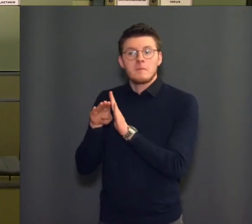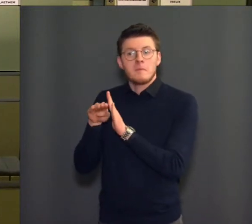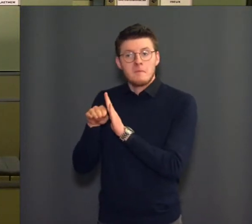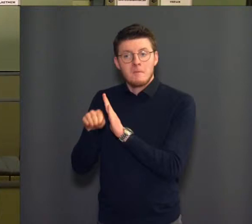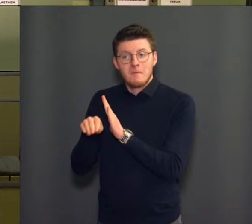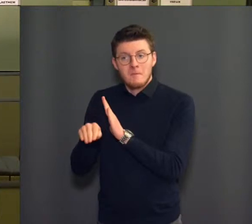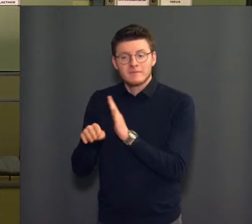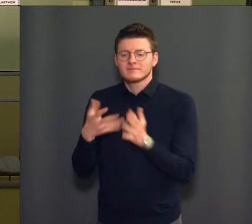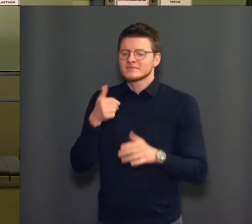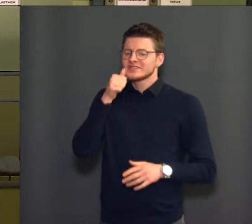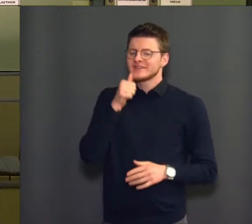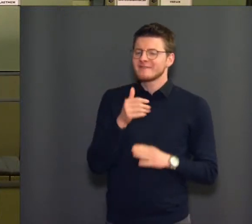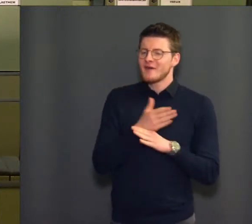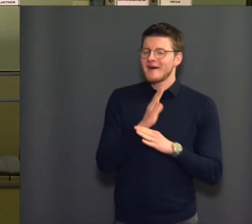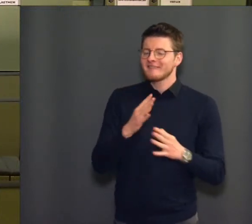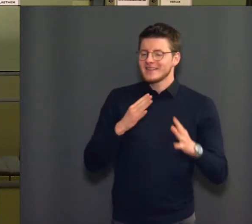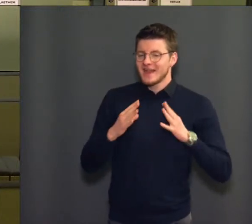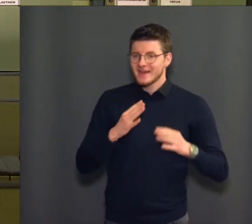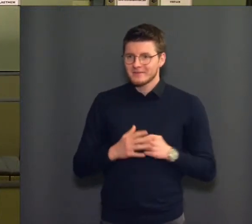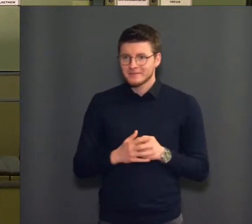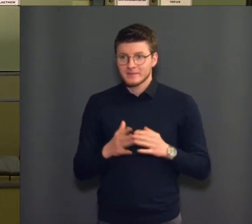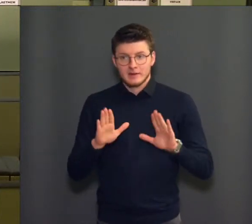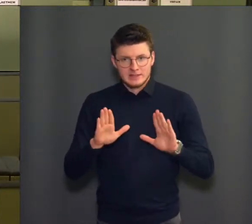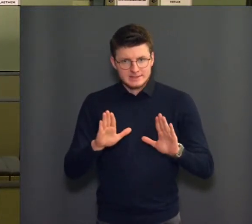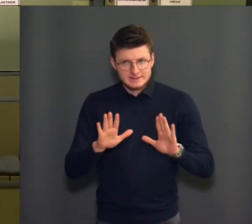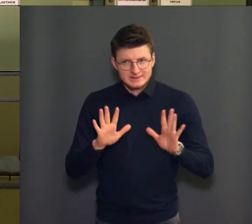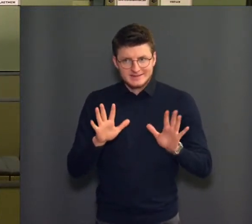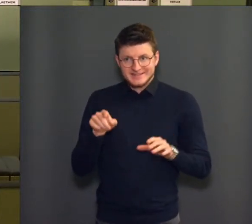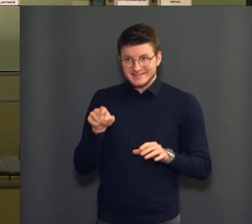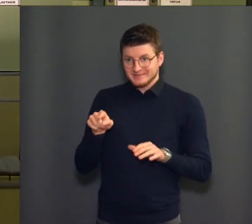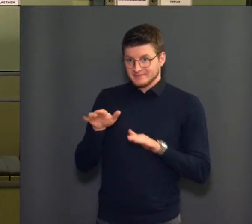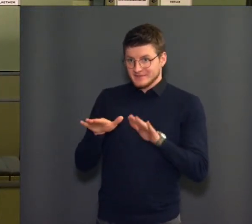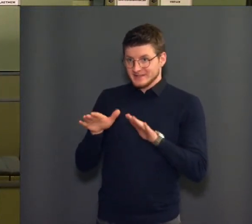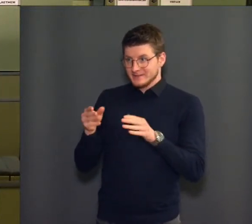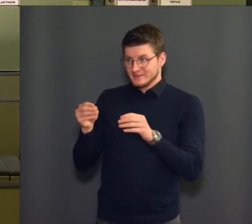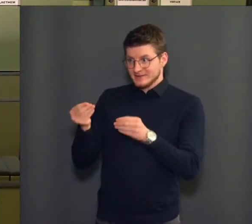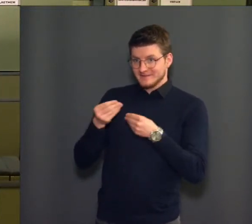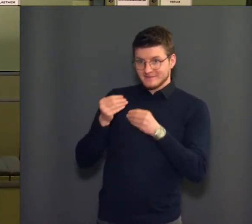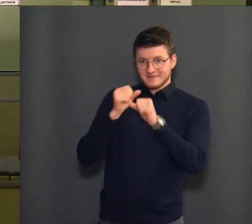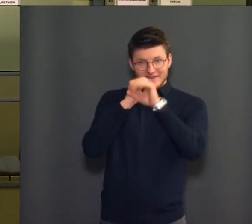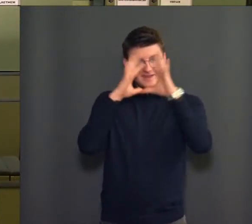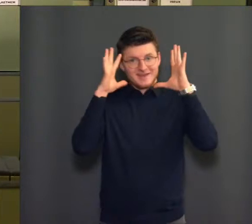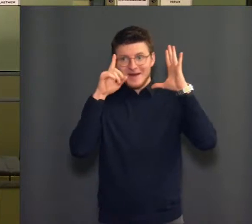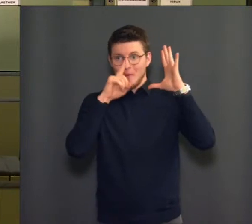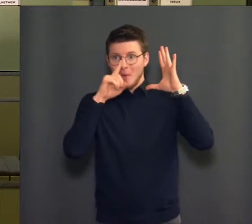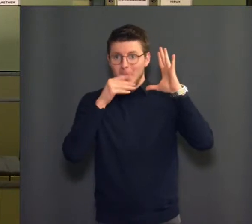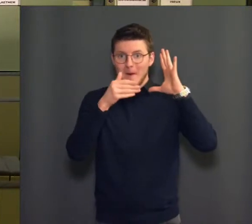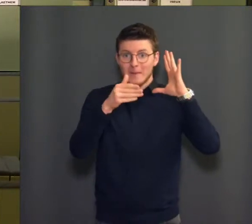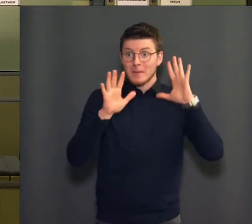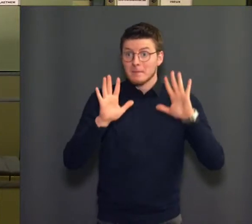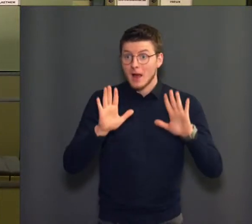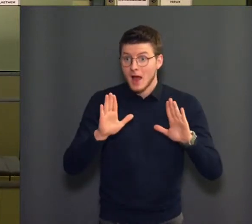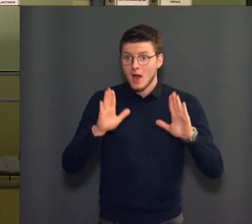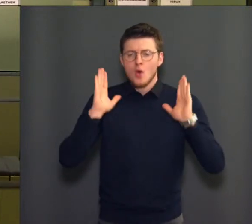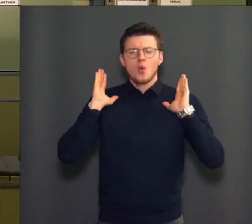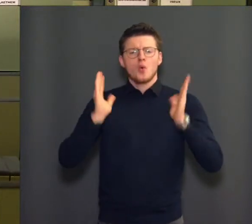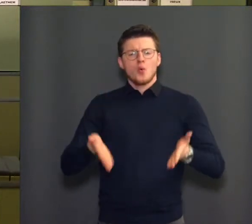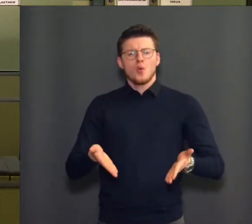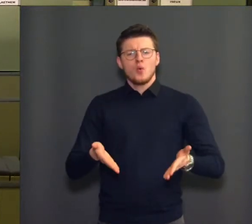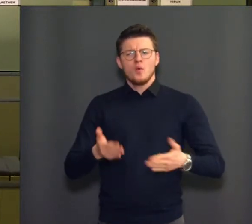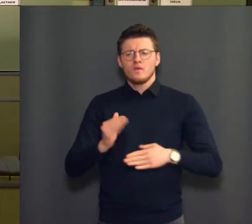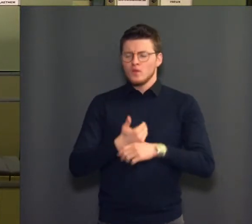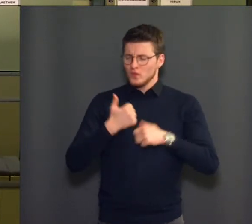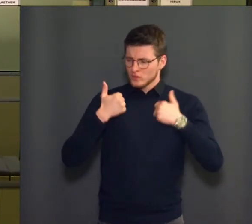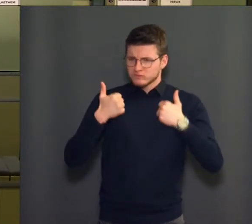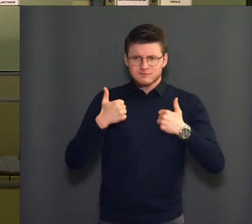Gucht. Het is een zeer voorzichtig, hoopgevend signaal, maar ik denk dat we ons hierop niet mogen blind staren. De afgelopen dagen werden